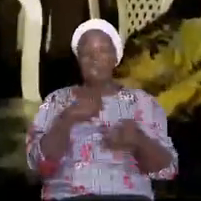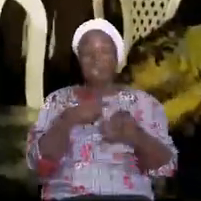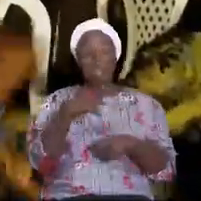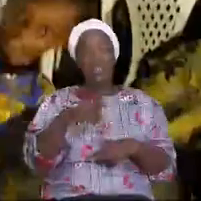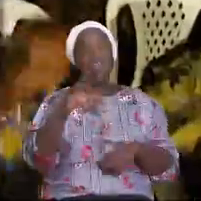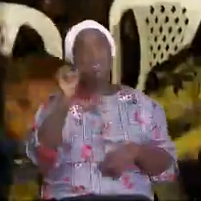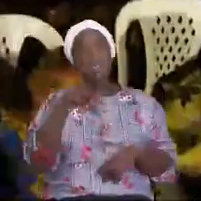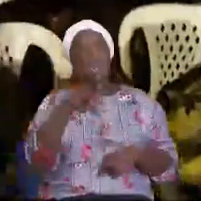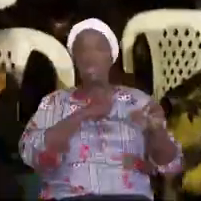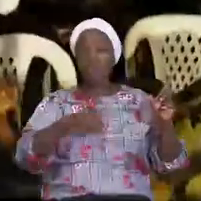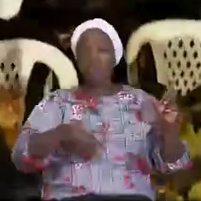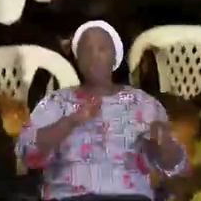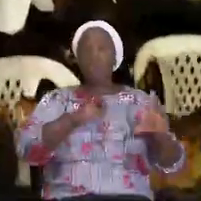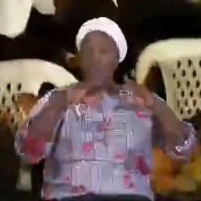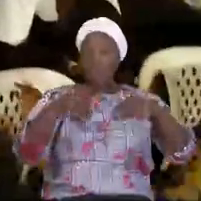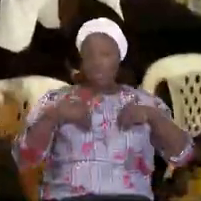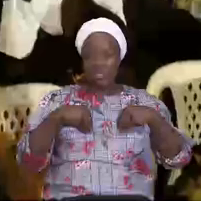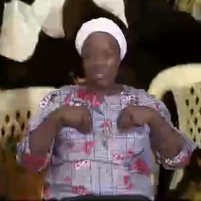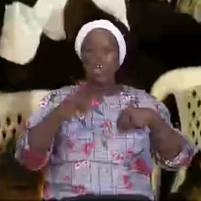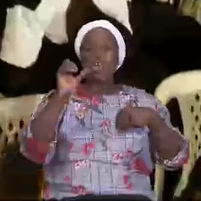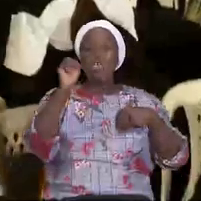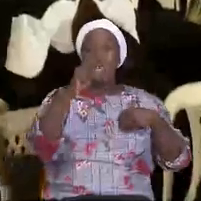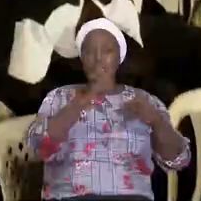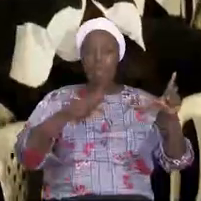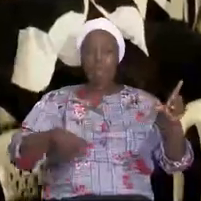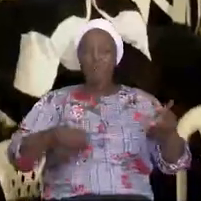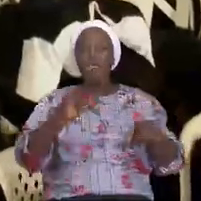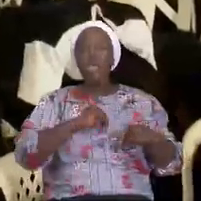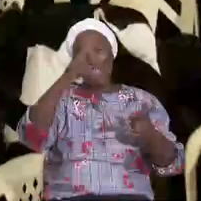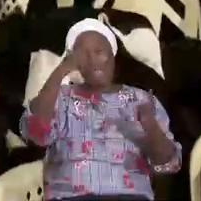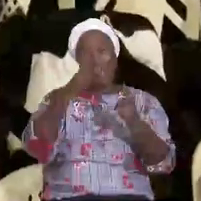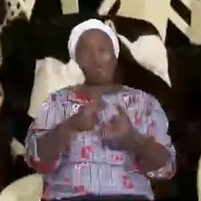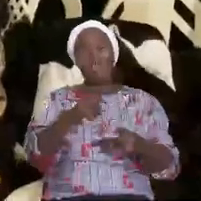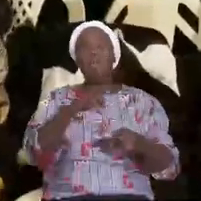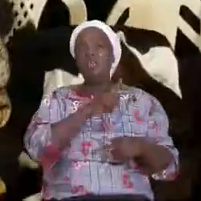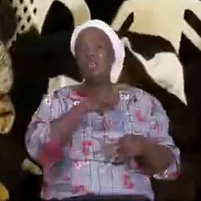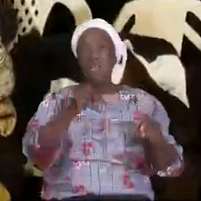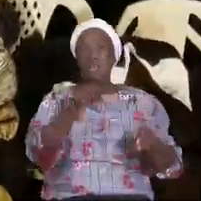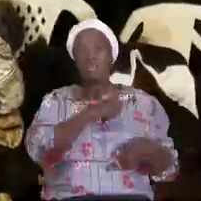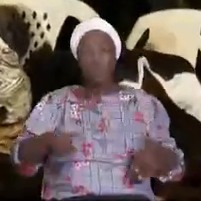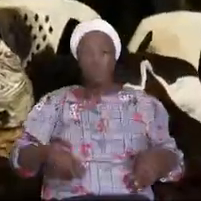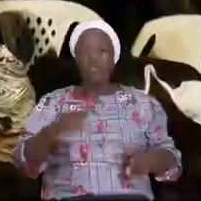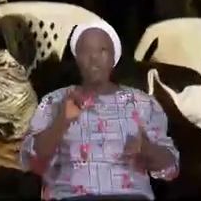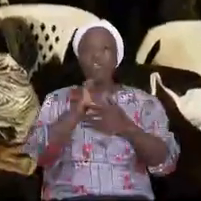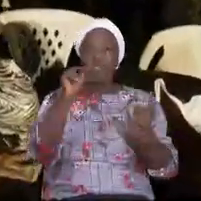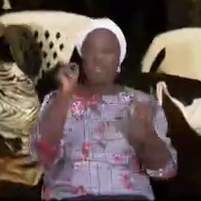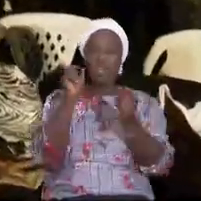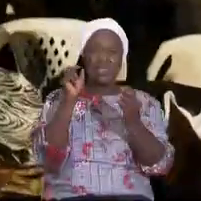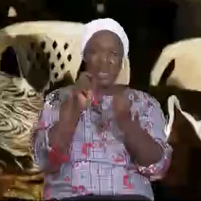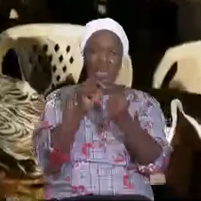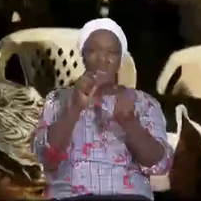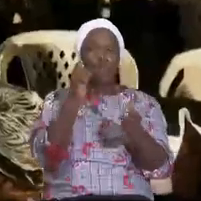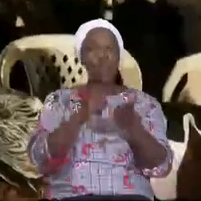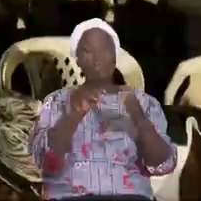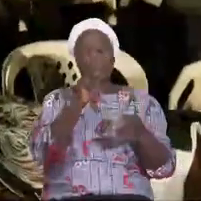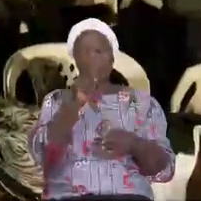la pune, le châtiment de tes péchés soit ôté de ta vie. Tu dis, Seigneur, j'accepte. Oui, Seigneur, je